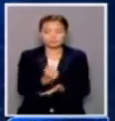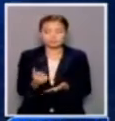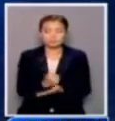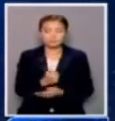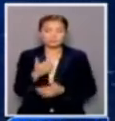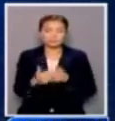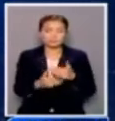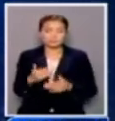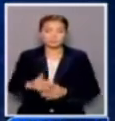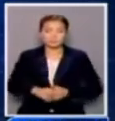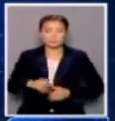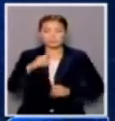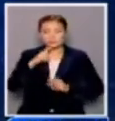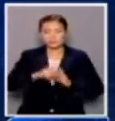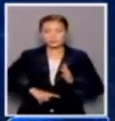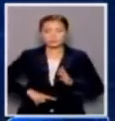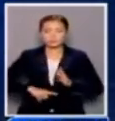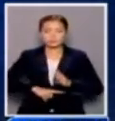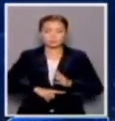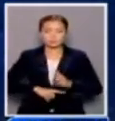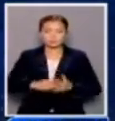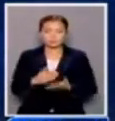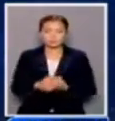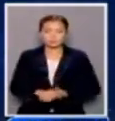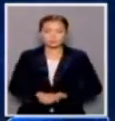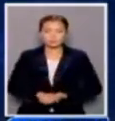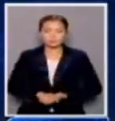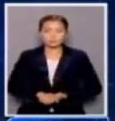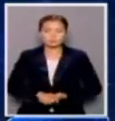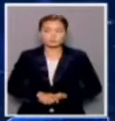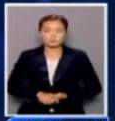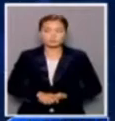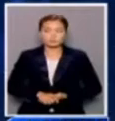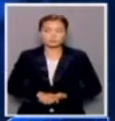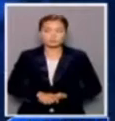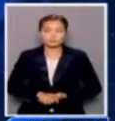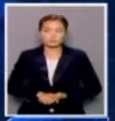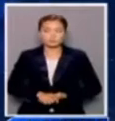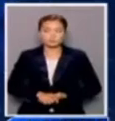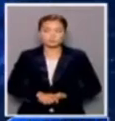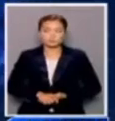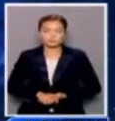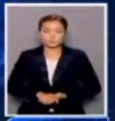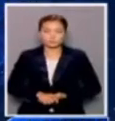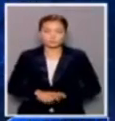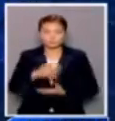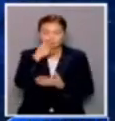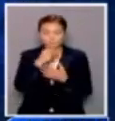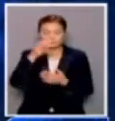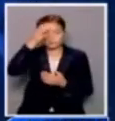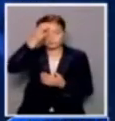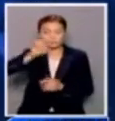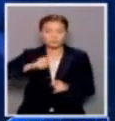қол жеткізуге деген сенімсіздік бар екен білдім. Осылайша өзімнің дағдыларым мен